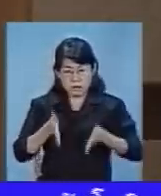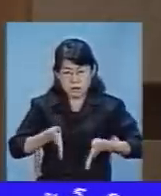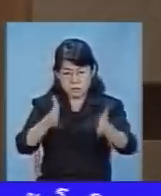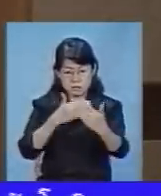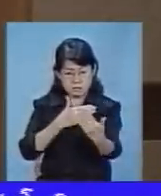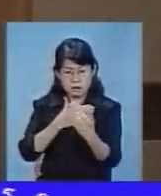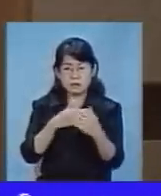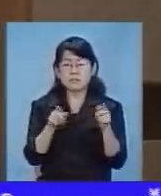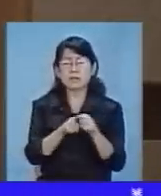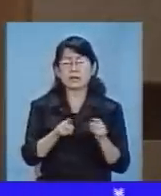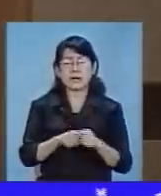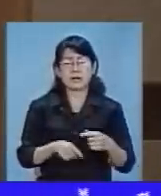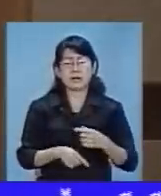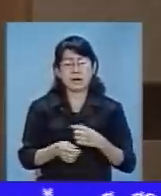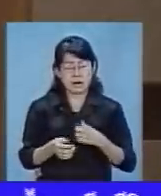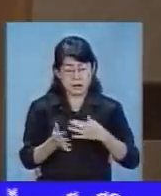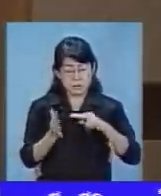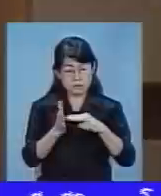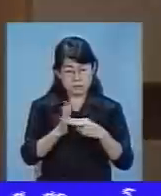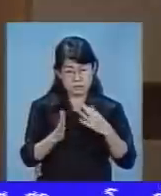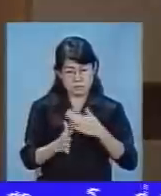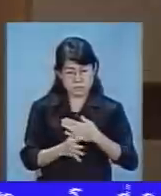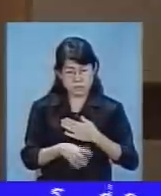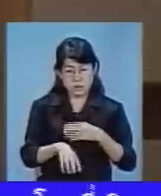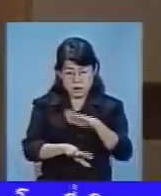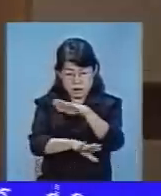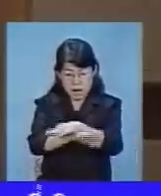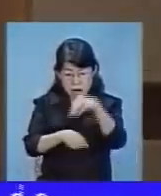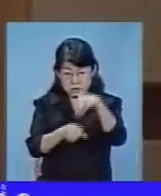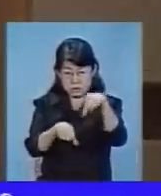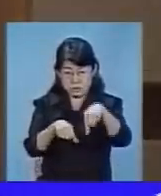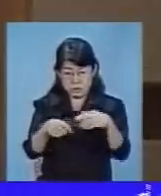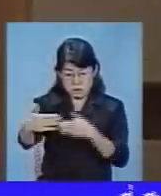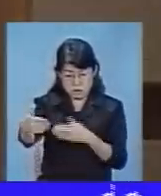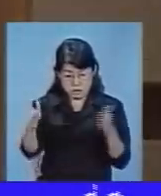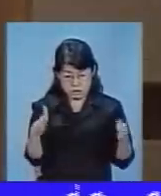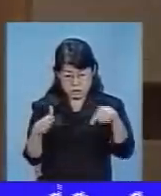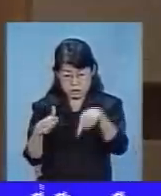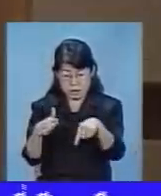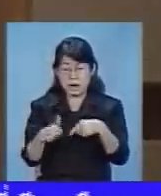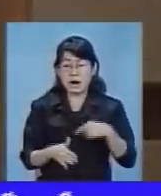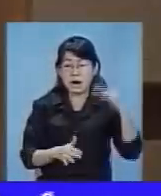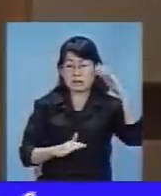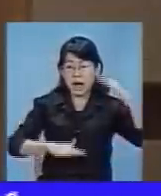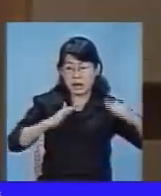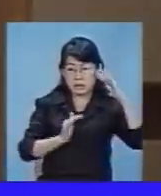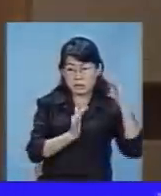ดับเพลิงความหมายของผมก็คือว่าบริเวณข้างในเนี่ยครับมันไม่ใช่บริเวณที่ฝ่ายเจ้าหน้าที่ควบคุม